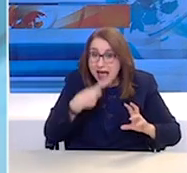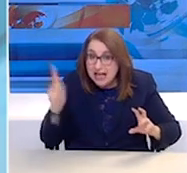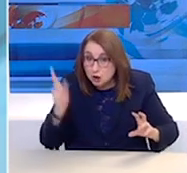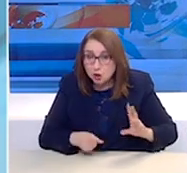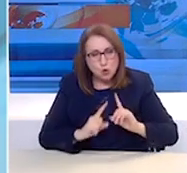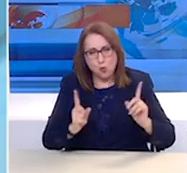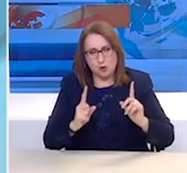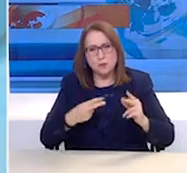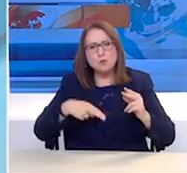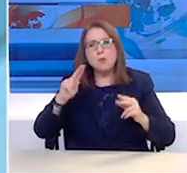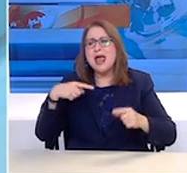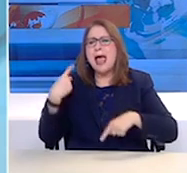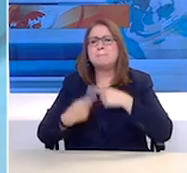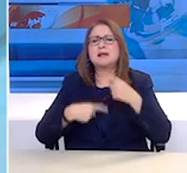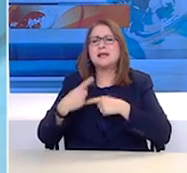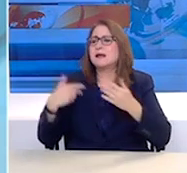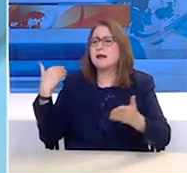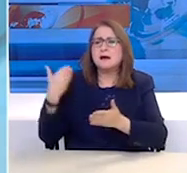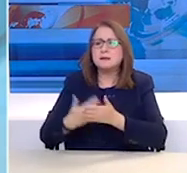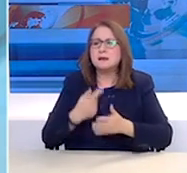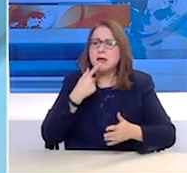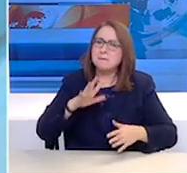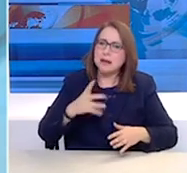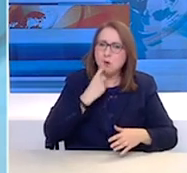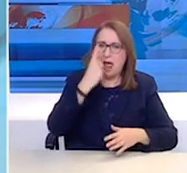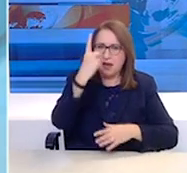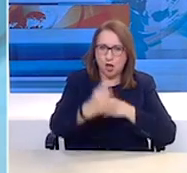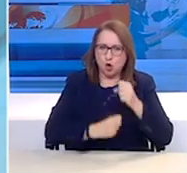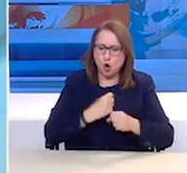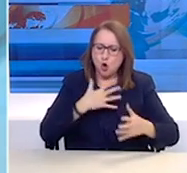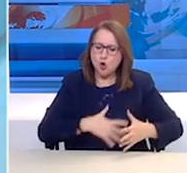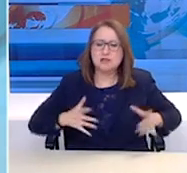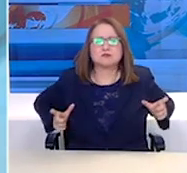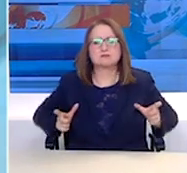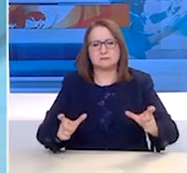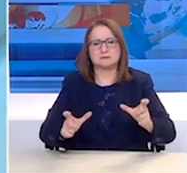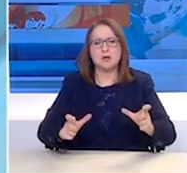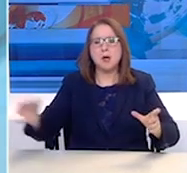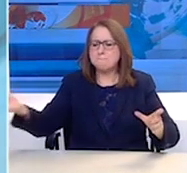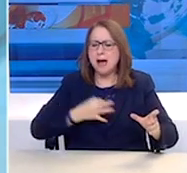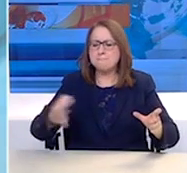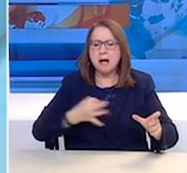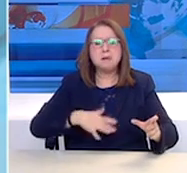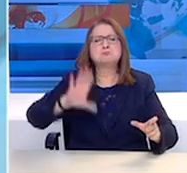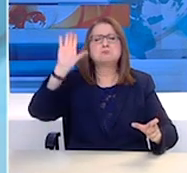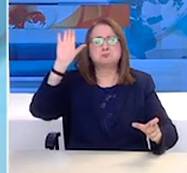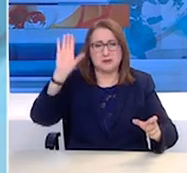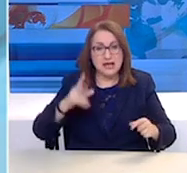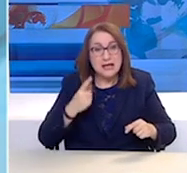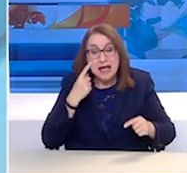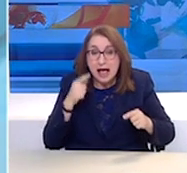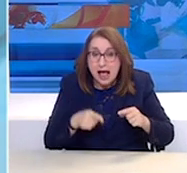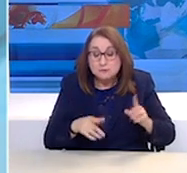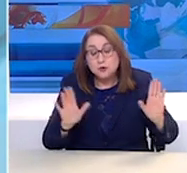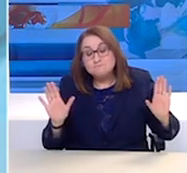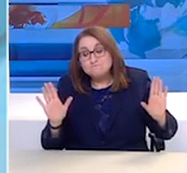έτους. Δεν είναι εύκολο ακόμα να το πούμε. Θα έχουμε τις επόμενες εβδομάδες περισσότερα επιστημονικά δεδομένα για το πόσο